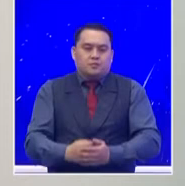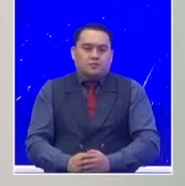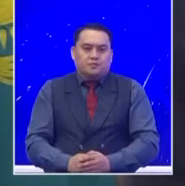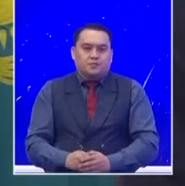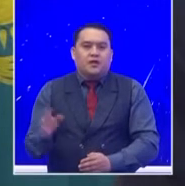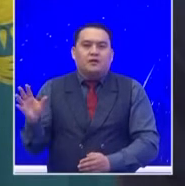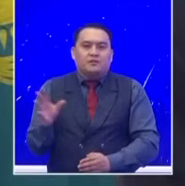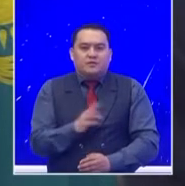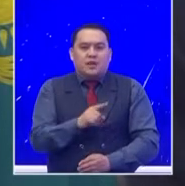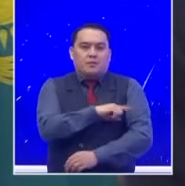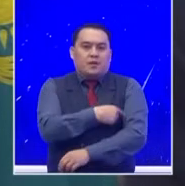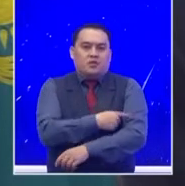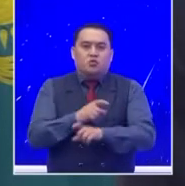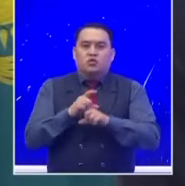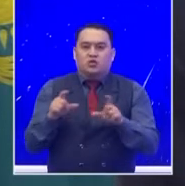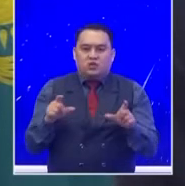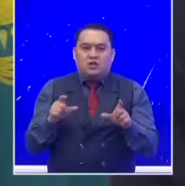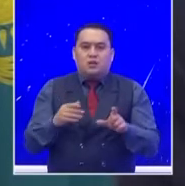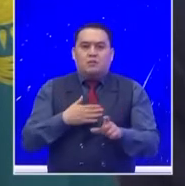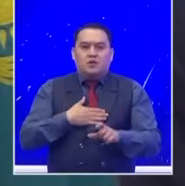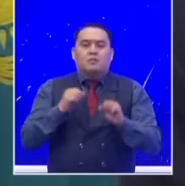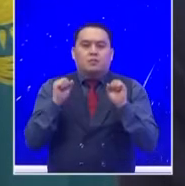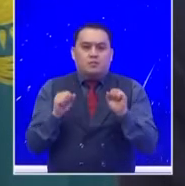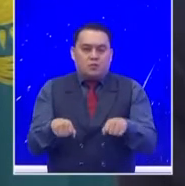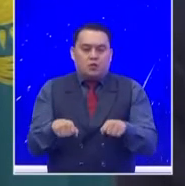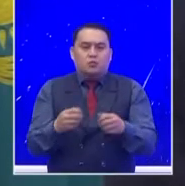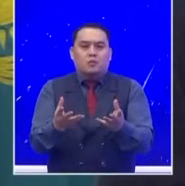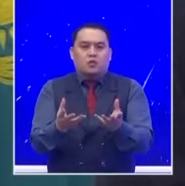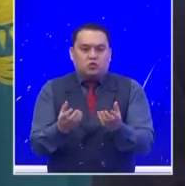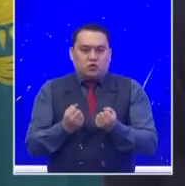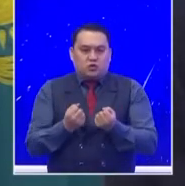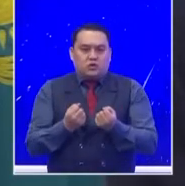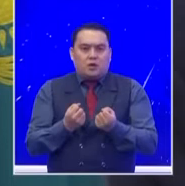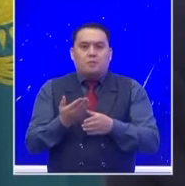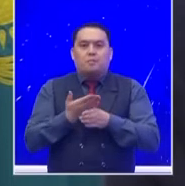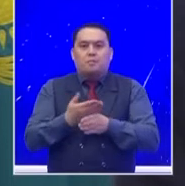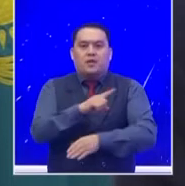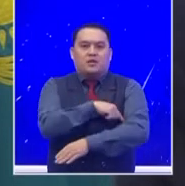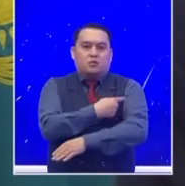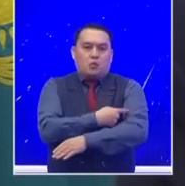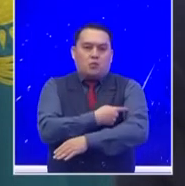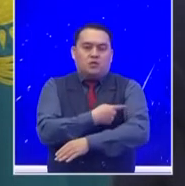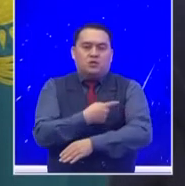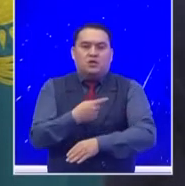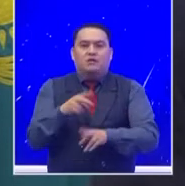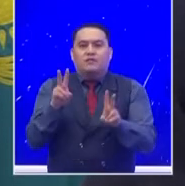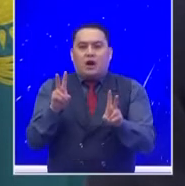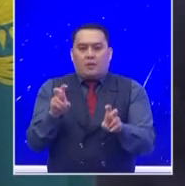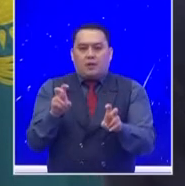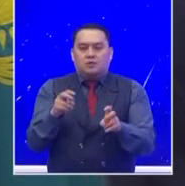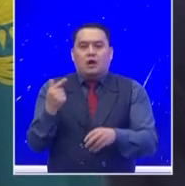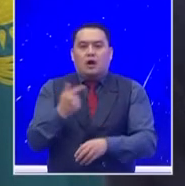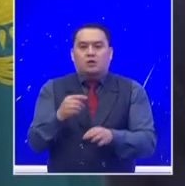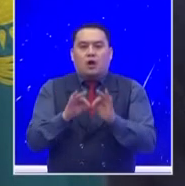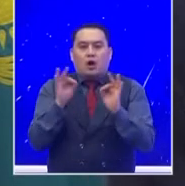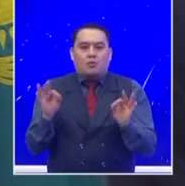Все медицинские учреждения, в которых можно получить медицинскую помощь, всю необходимую медицинскую помощь в рамках гарантированного